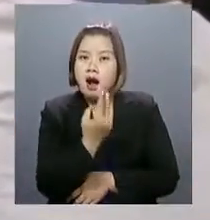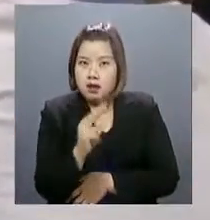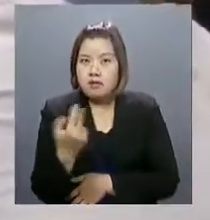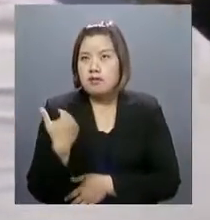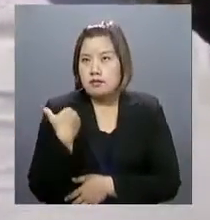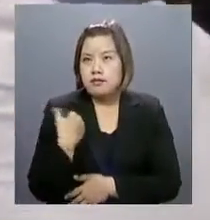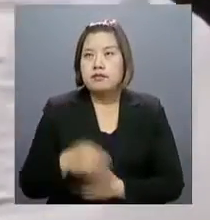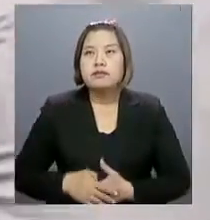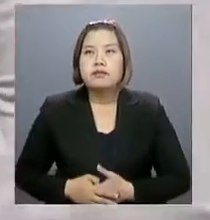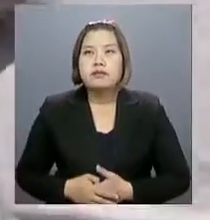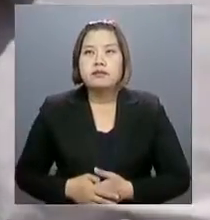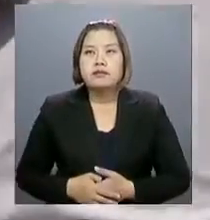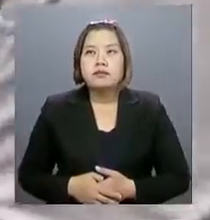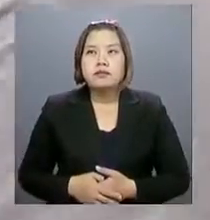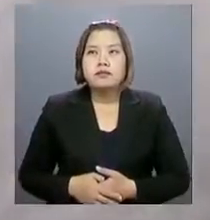วย